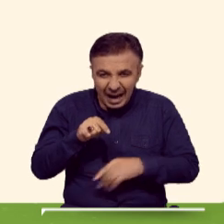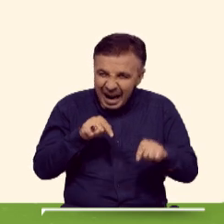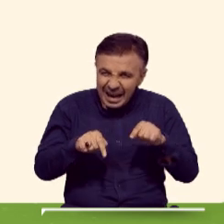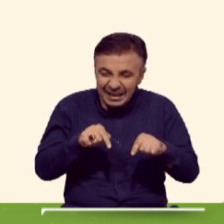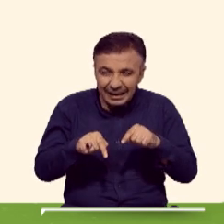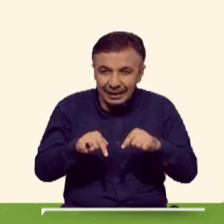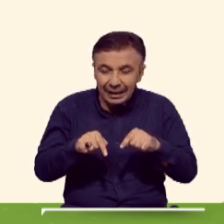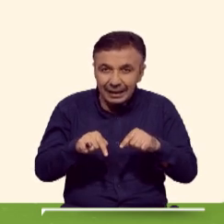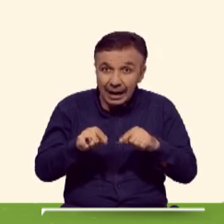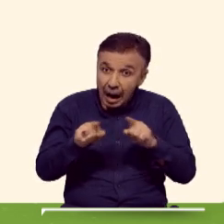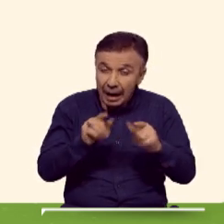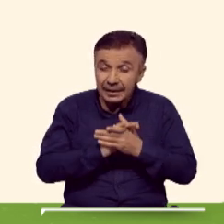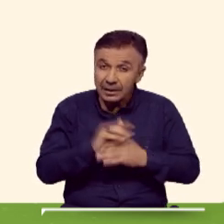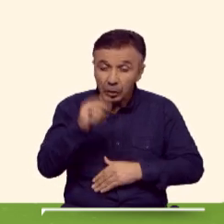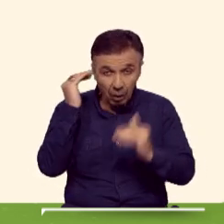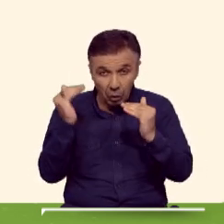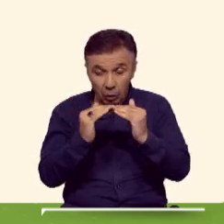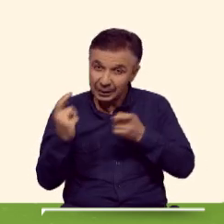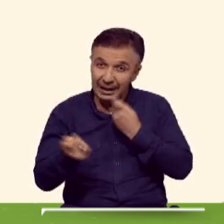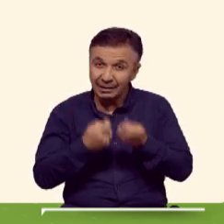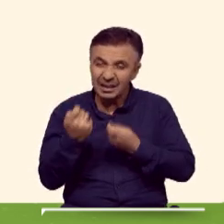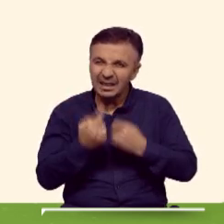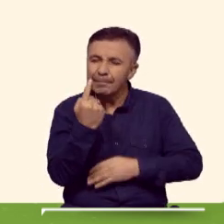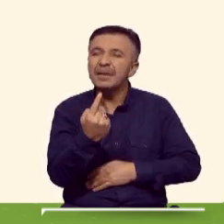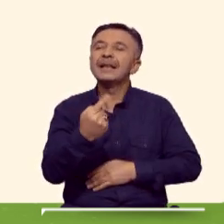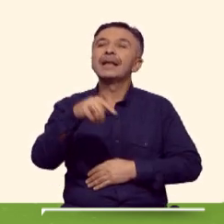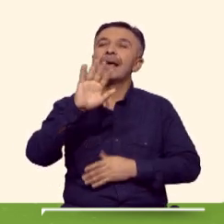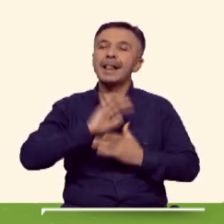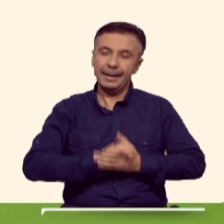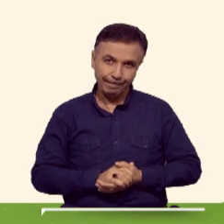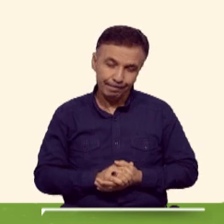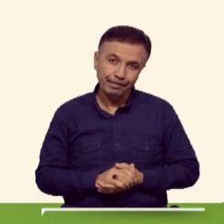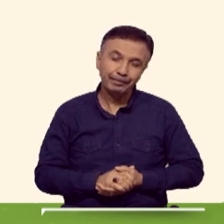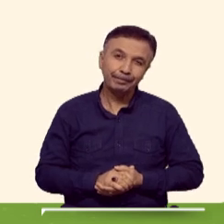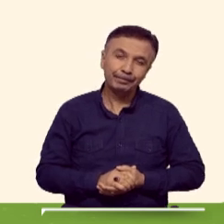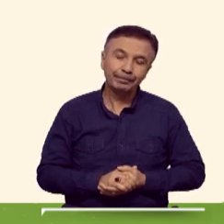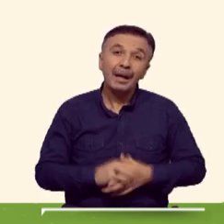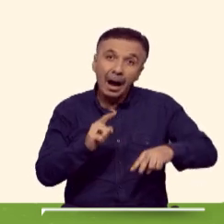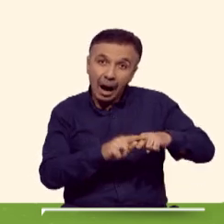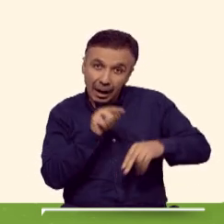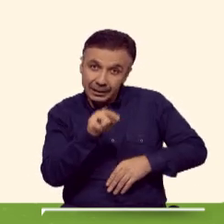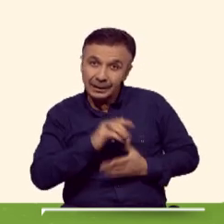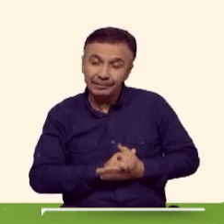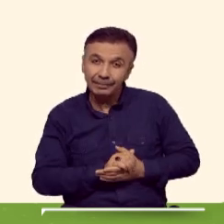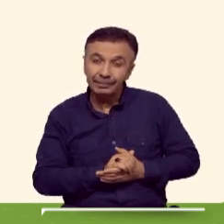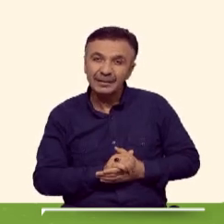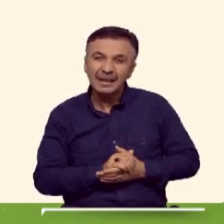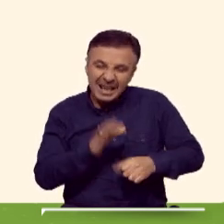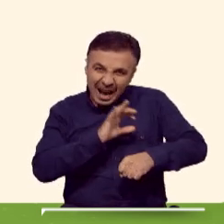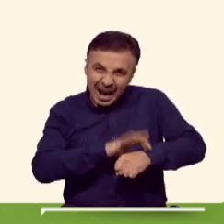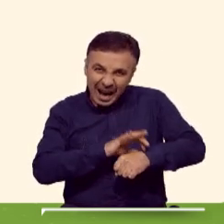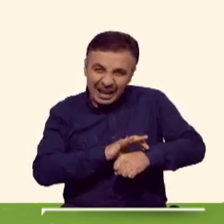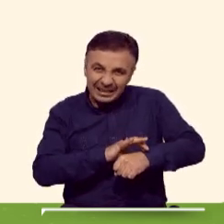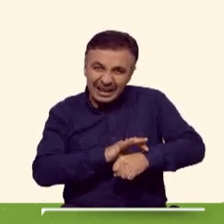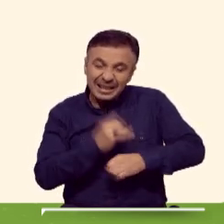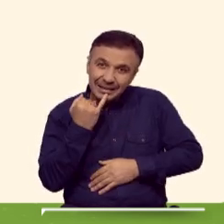aşağıdakilerden hangisi buna uygun davranışlardan biri değildir? A. Hastaları ziyaret